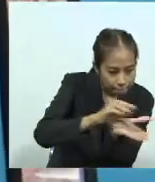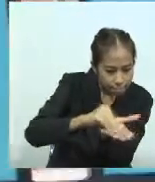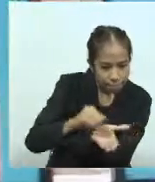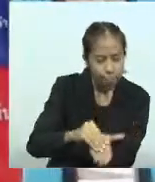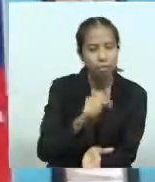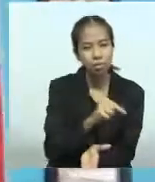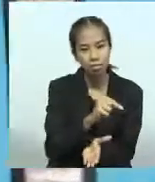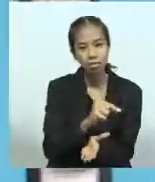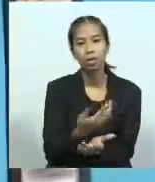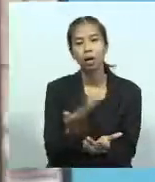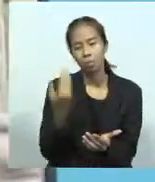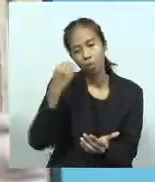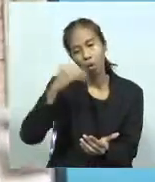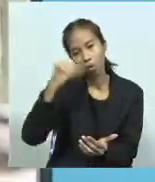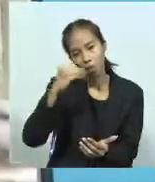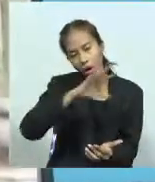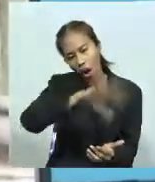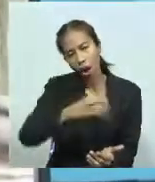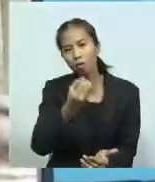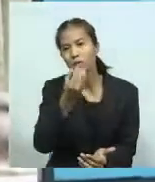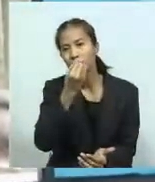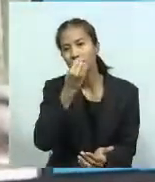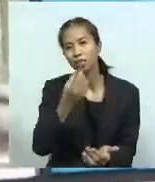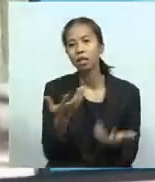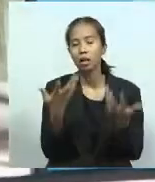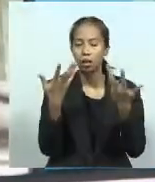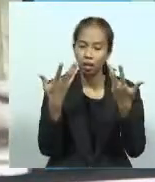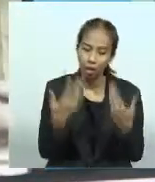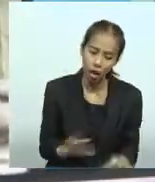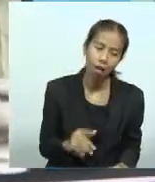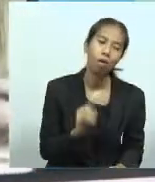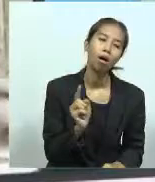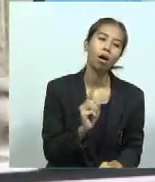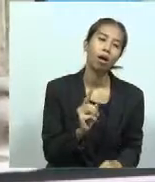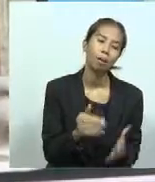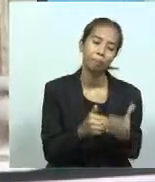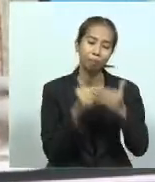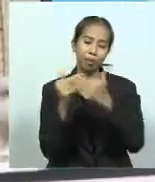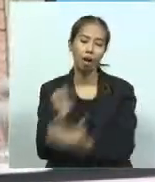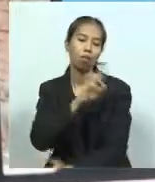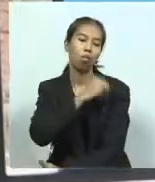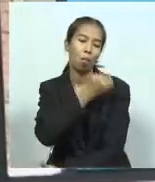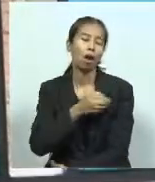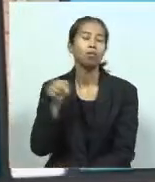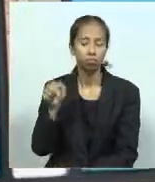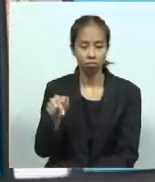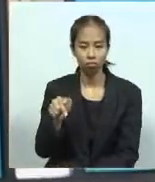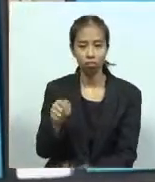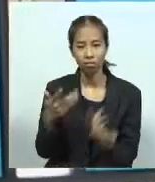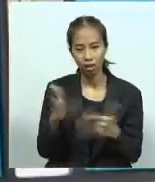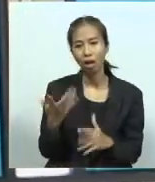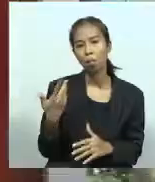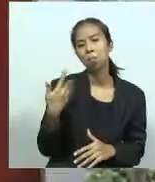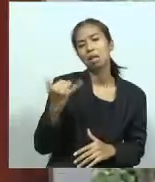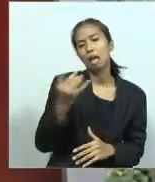กลือและอำเภอเฉลิมพระเกียรติเนี่ยมากินและปรากฏว่าก็ต้องเข้ามารับการรักษาตัวแบบนี้และที่สำคัญบางปี